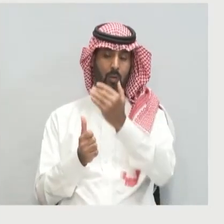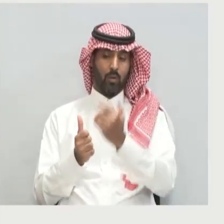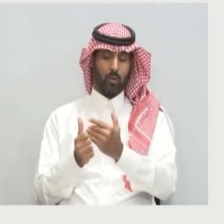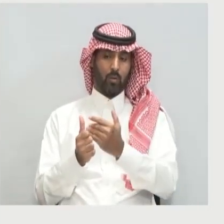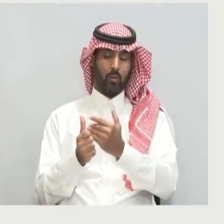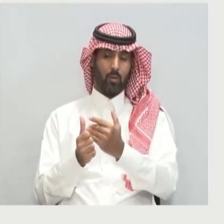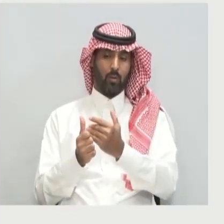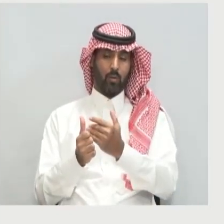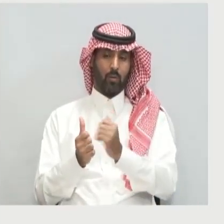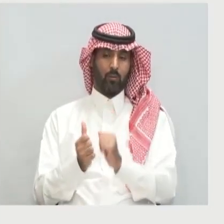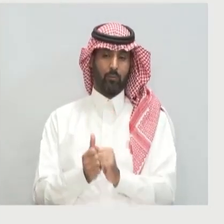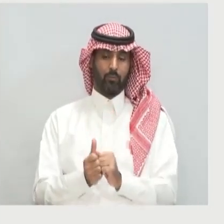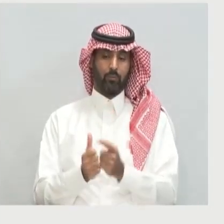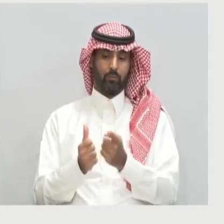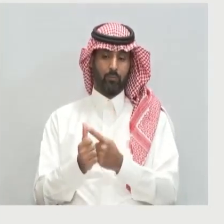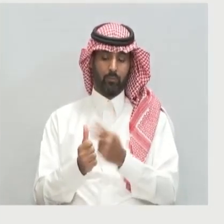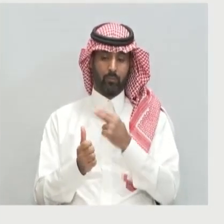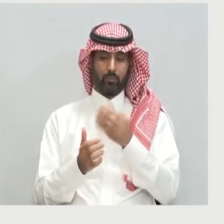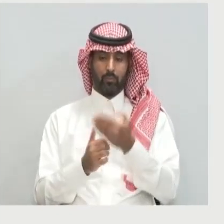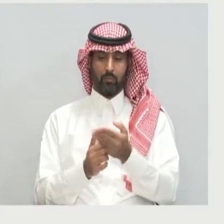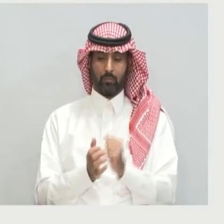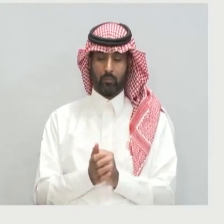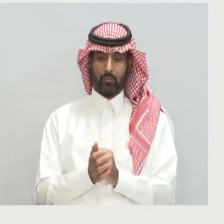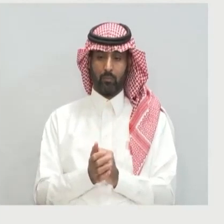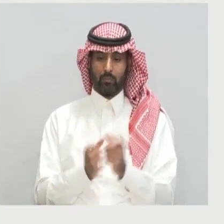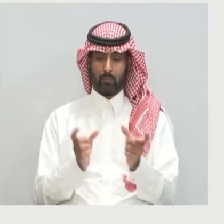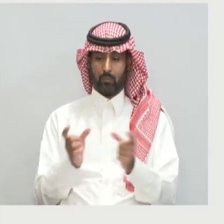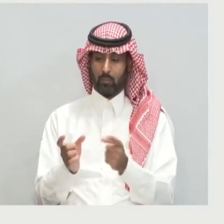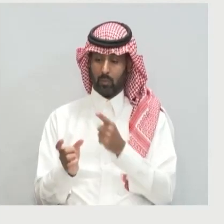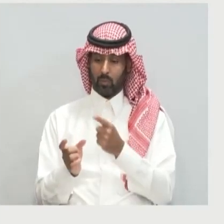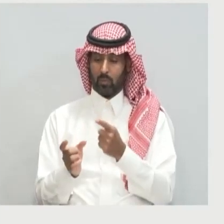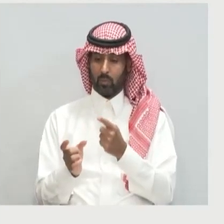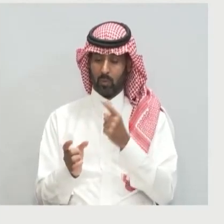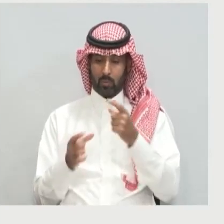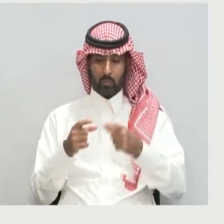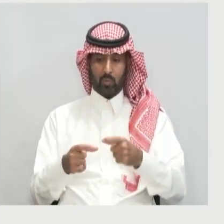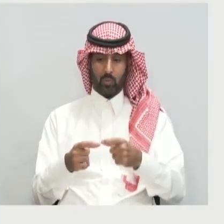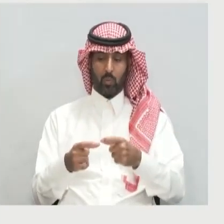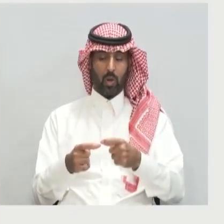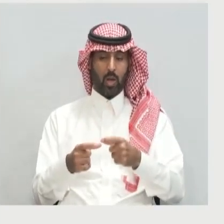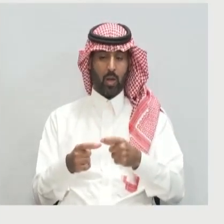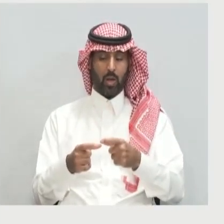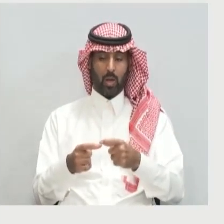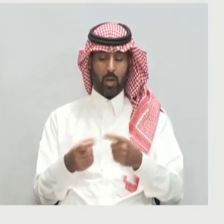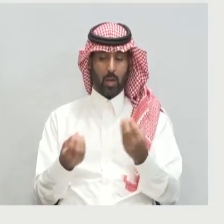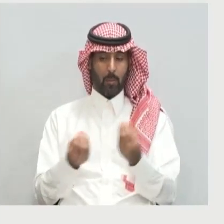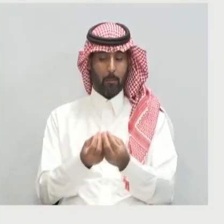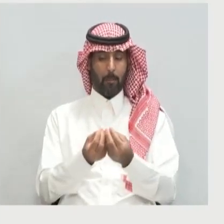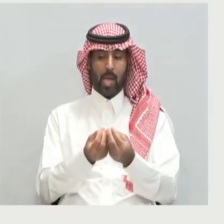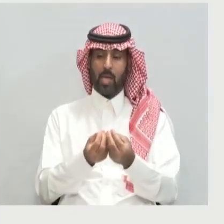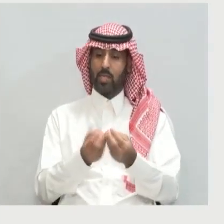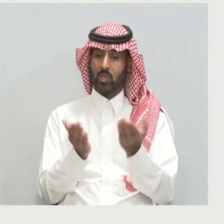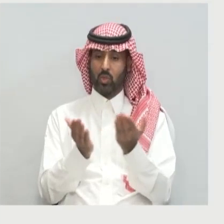فعندنا هنا سيتم او ستقوم بتكوين مجموعه مع زملائك في